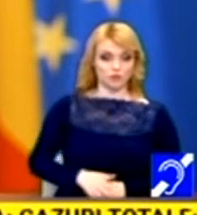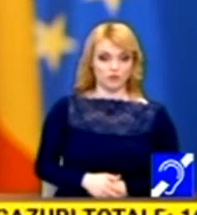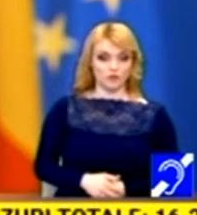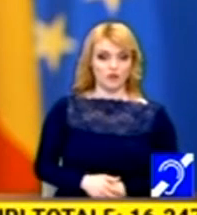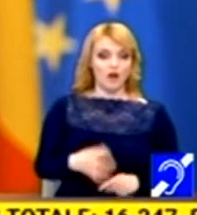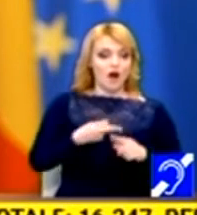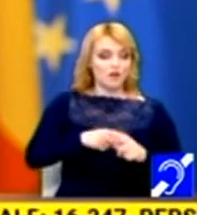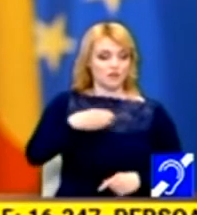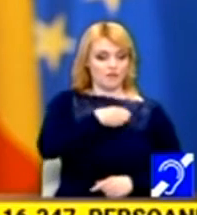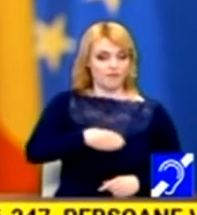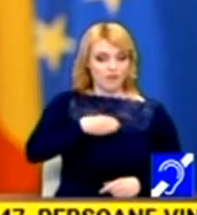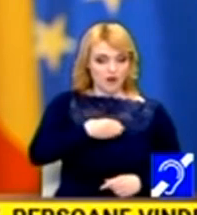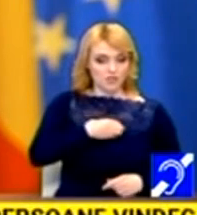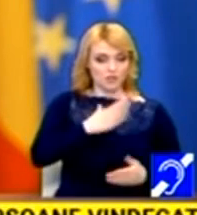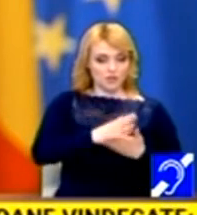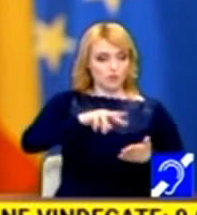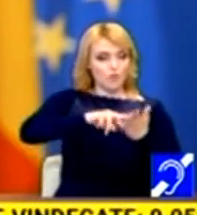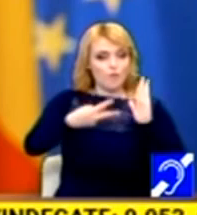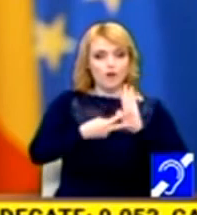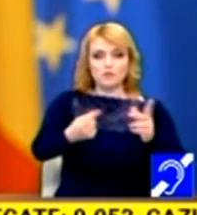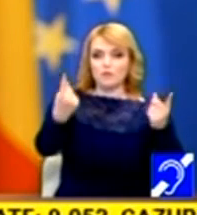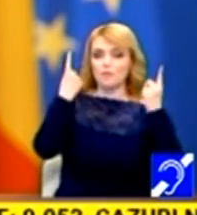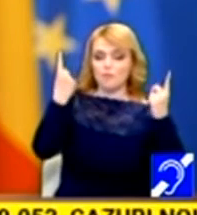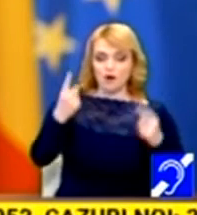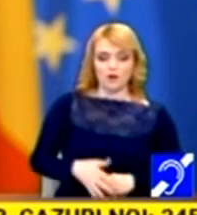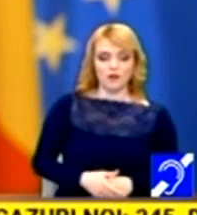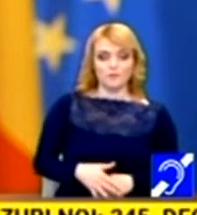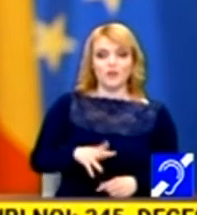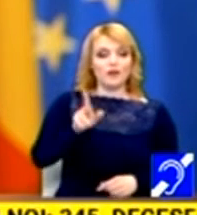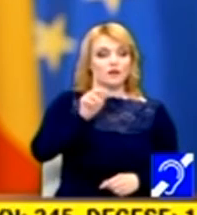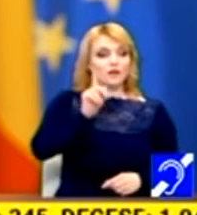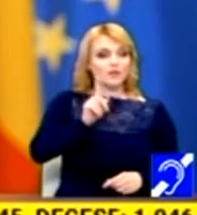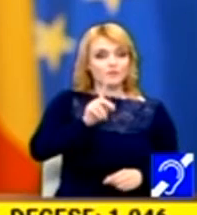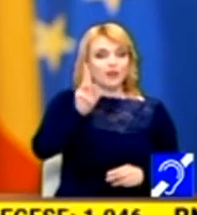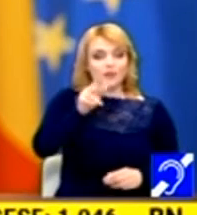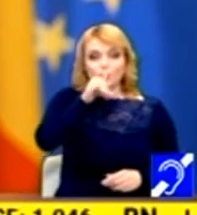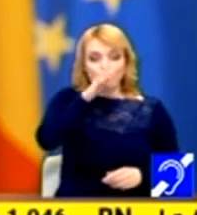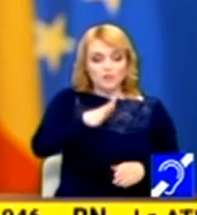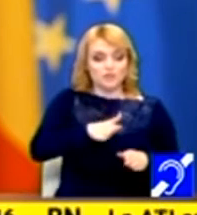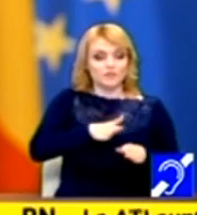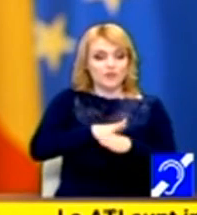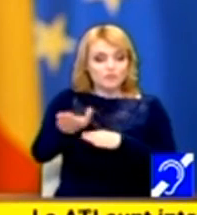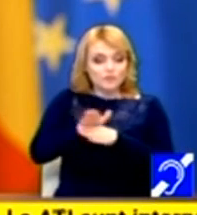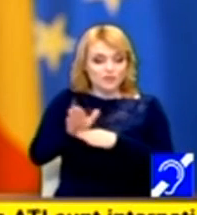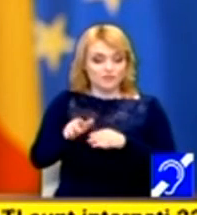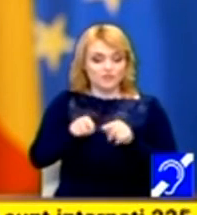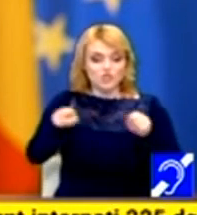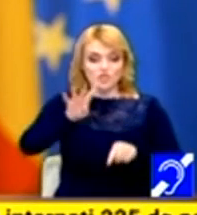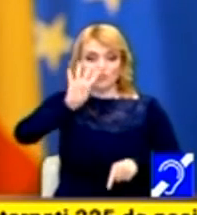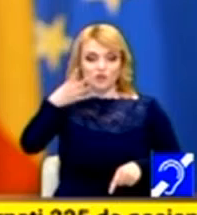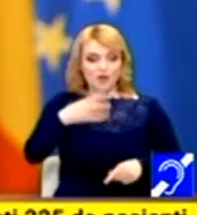un obiectiv ambițios care nu se poate realiza în 4 ani, dar este obligatoriu